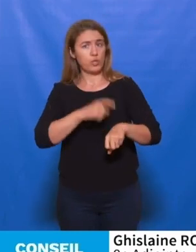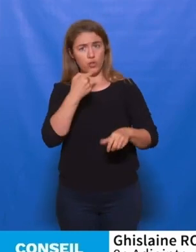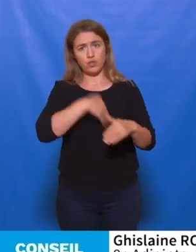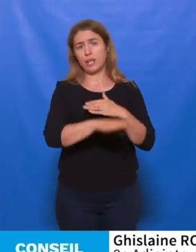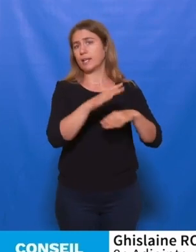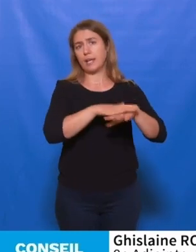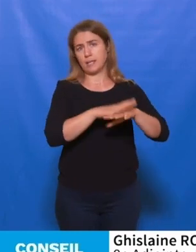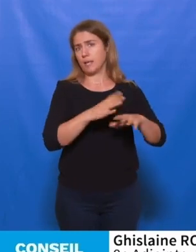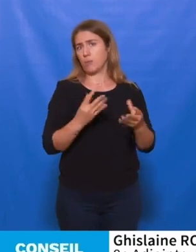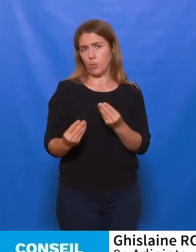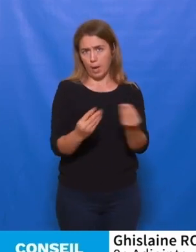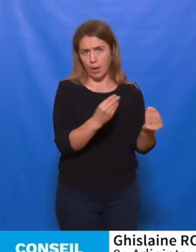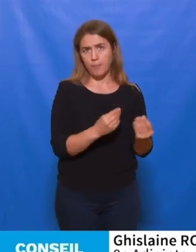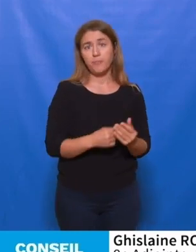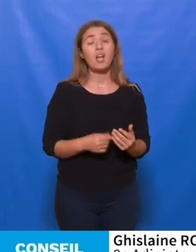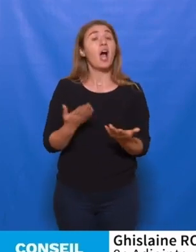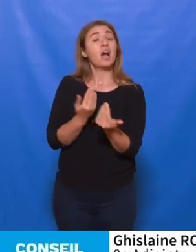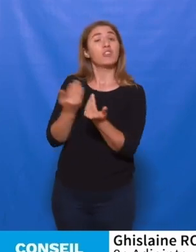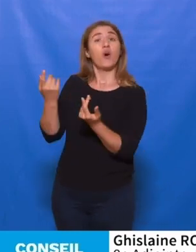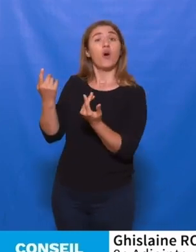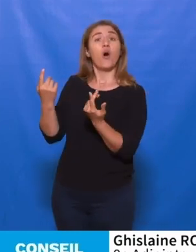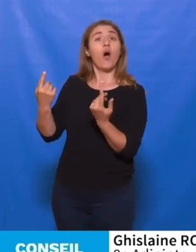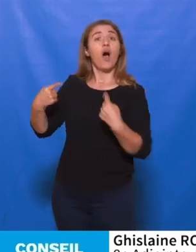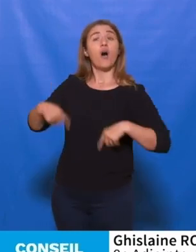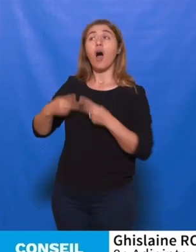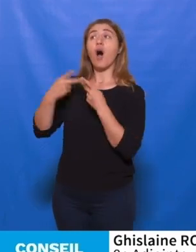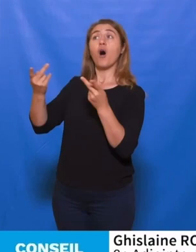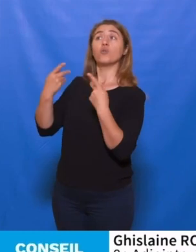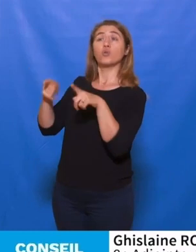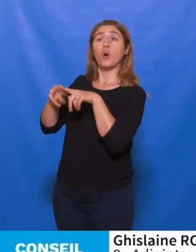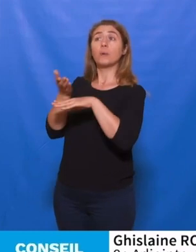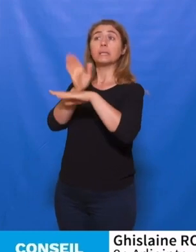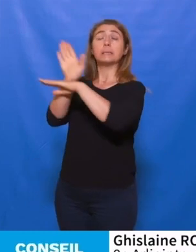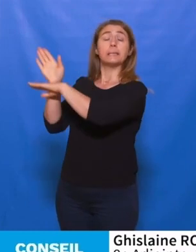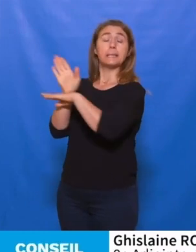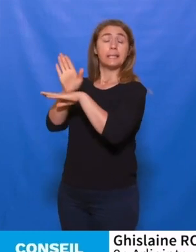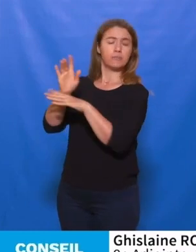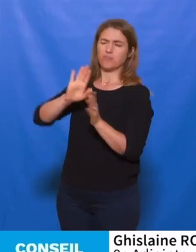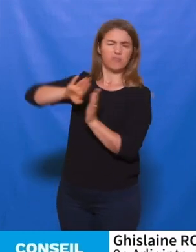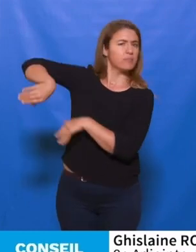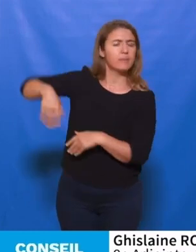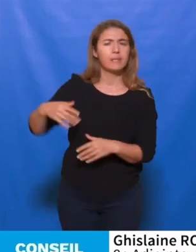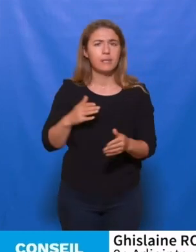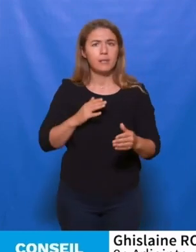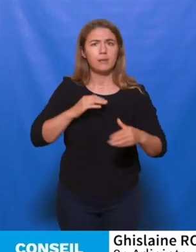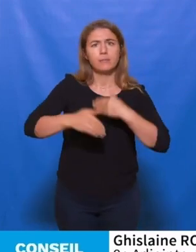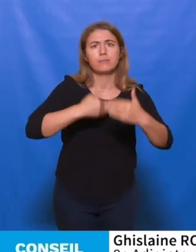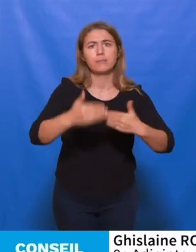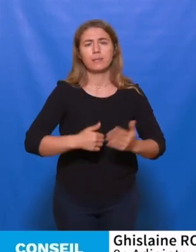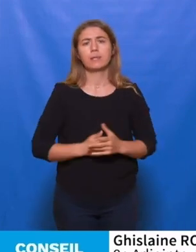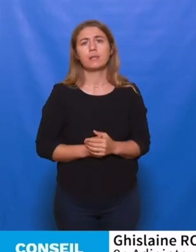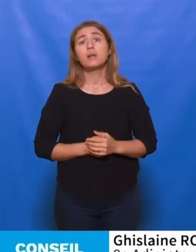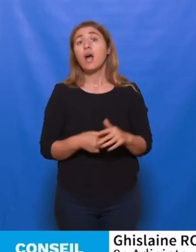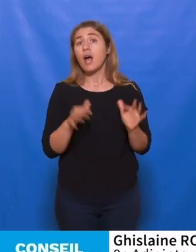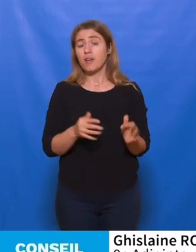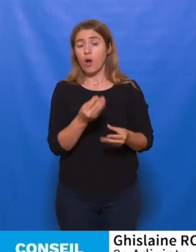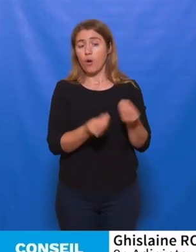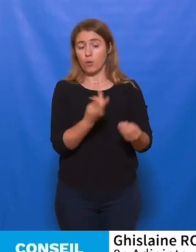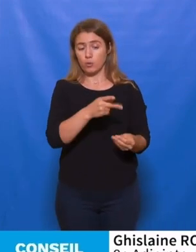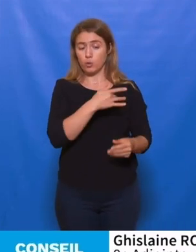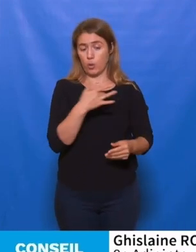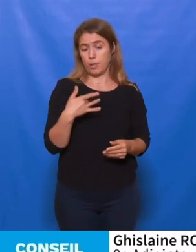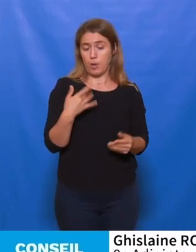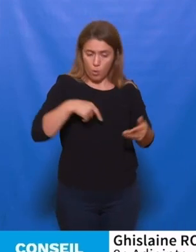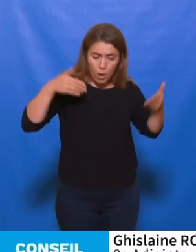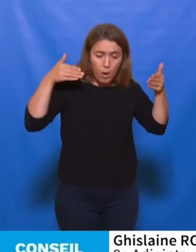annonces de façade du président de la République. Nous mettons toutes nos compétences au service de la santé des enfants grâce à notre pôle de